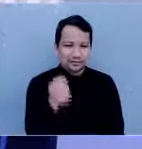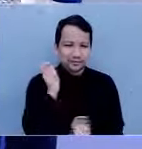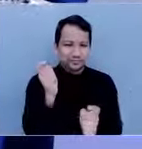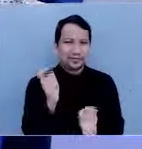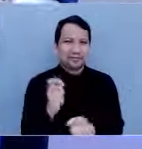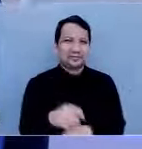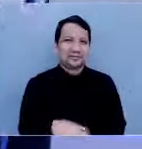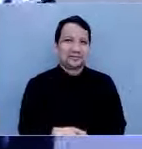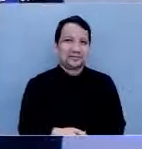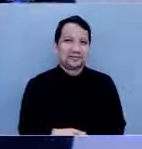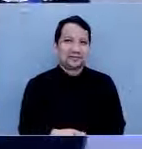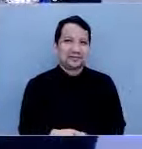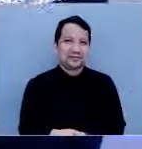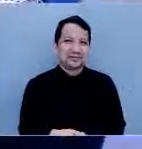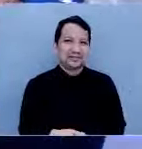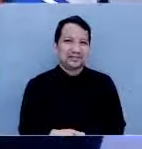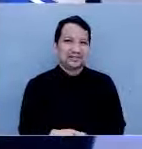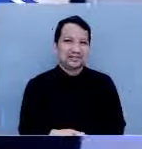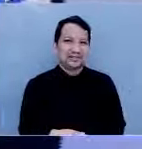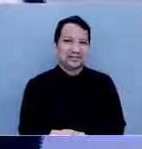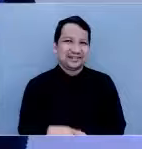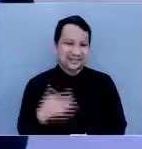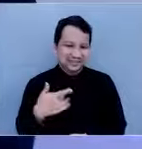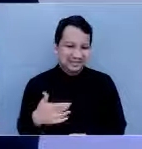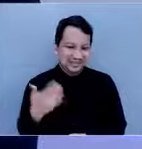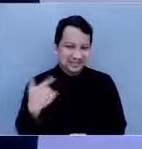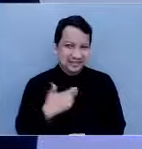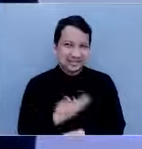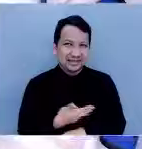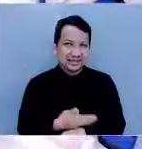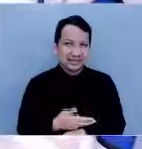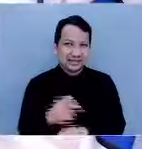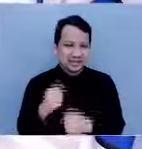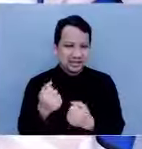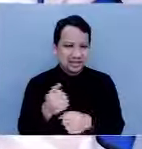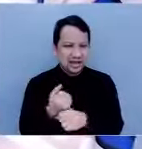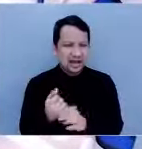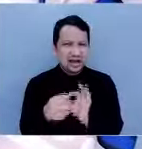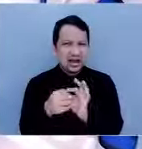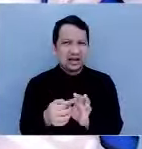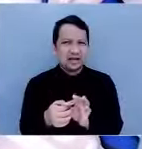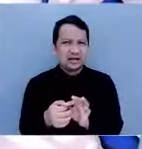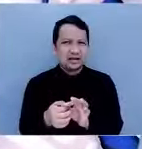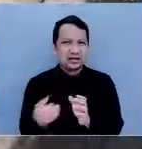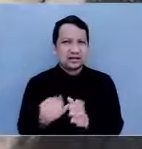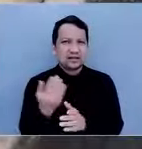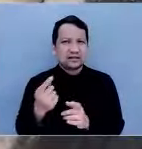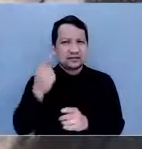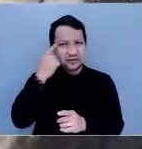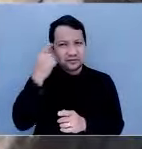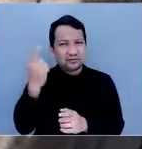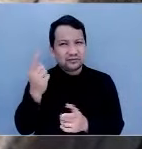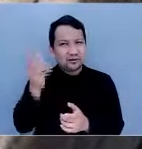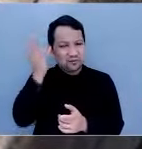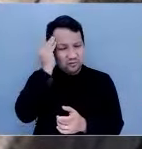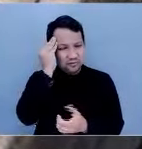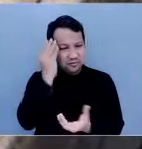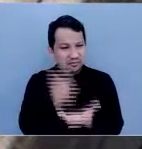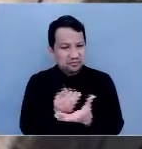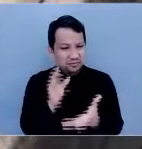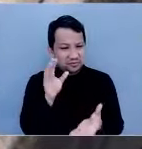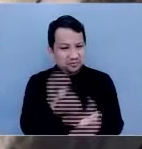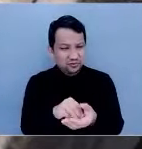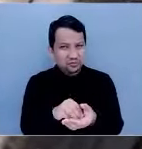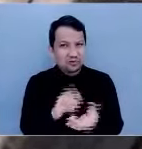Oo nga eh. Nag-isip pa lang ako. Relax na relax lang siya. Pero bago mo makuha yung ganito, ano, mga, pag naiisip mo lang ba yan sa utak mo, tapos na ilalagay